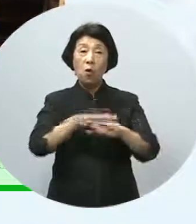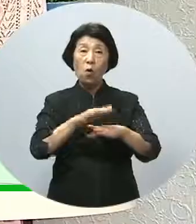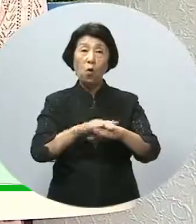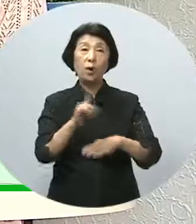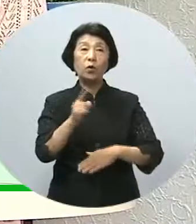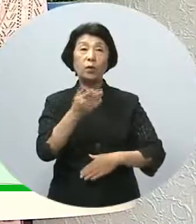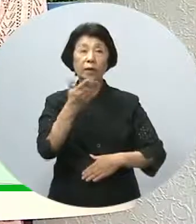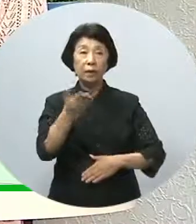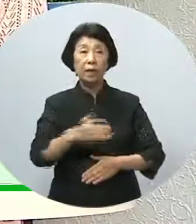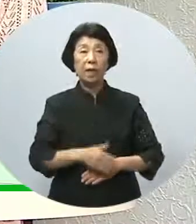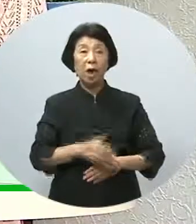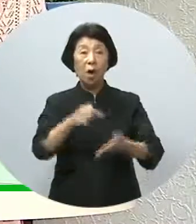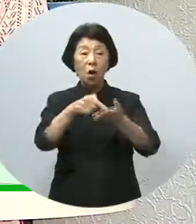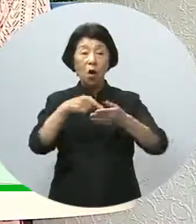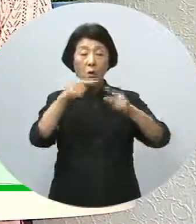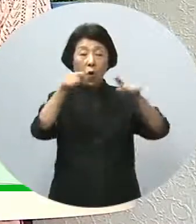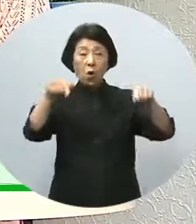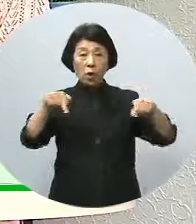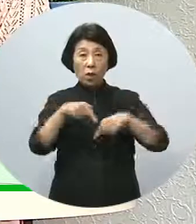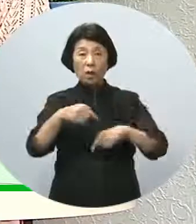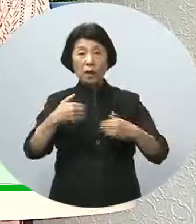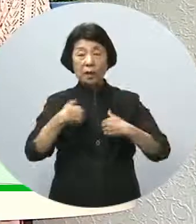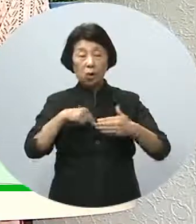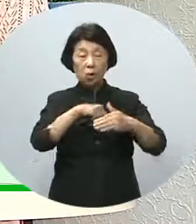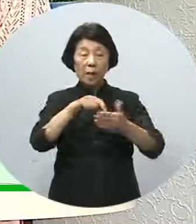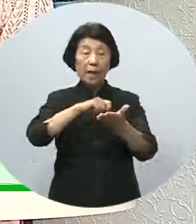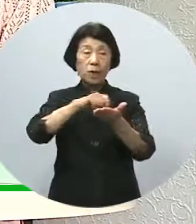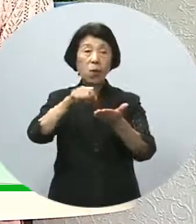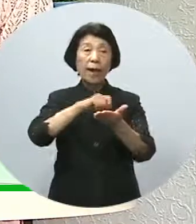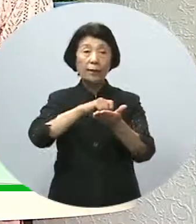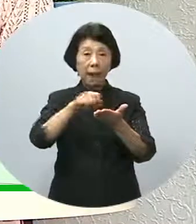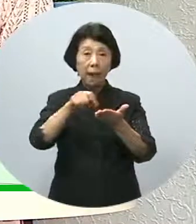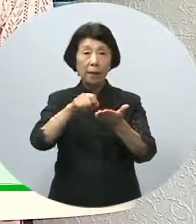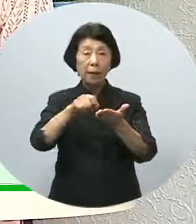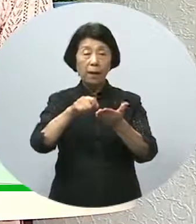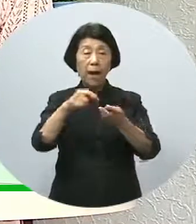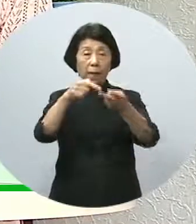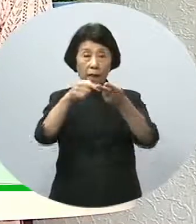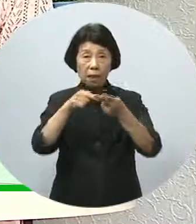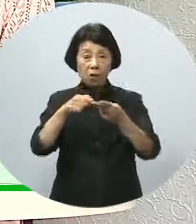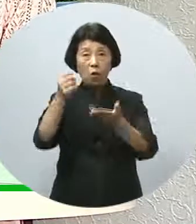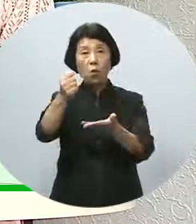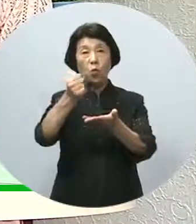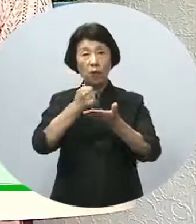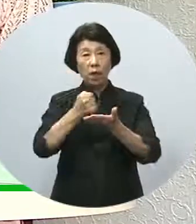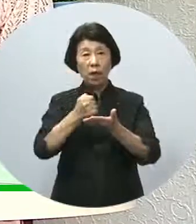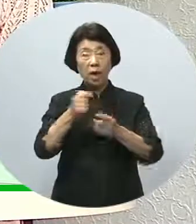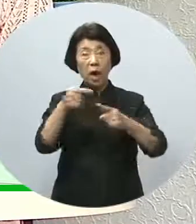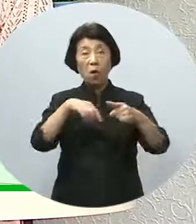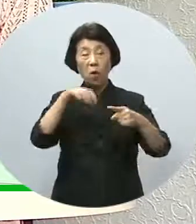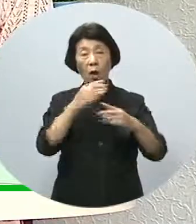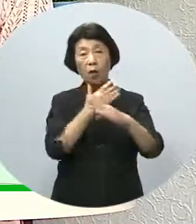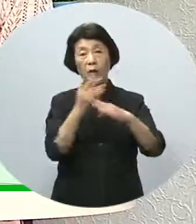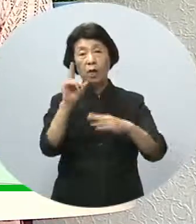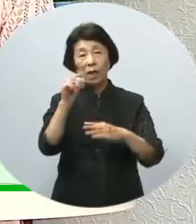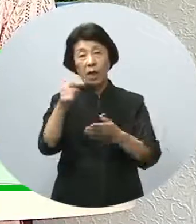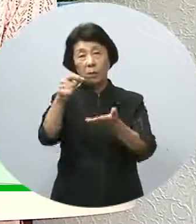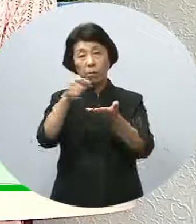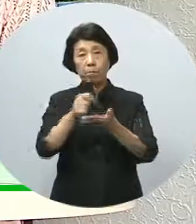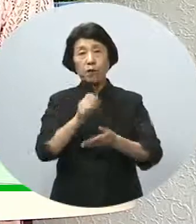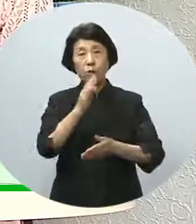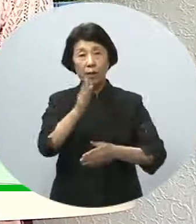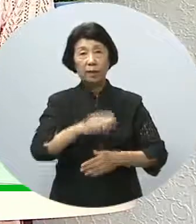か応募用紙に必要事項をお書きいただいて郵送または持参で思えみどり課まで提出して